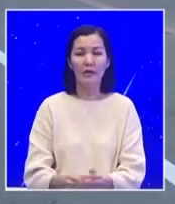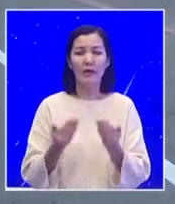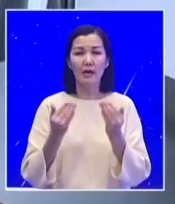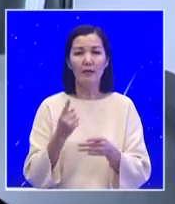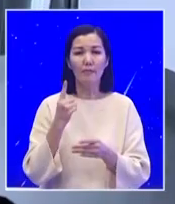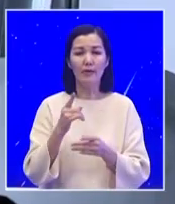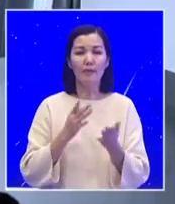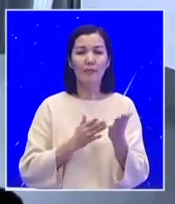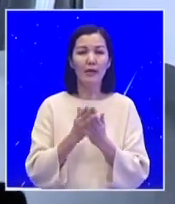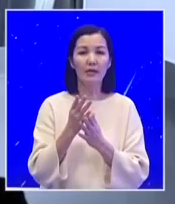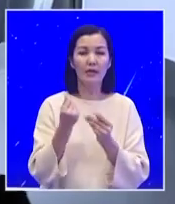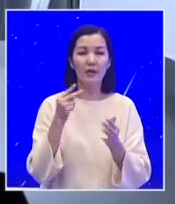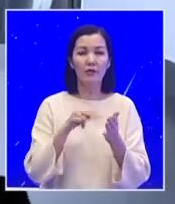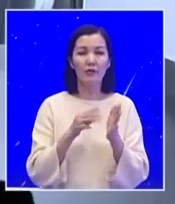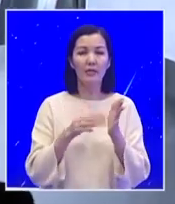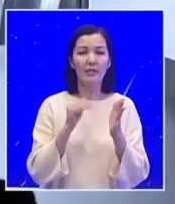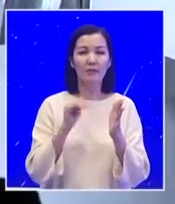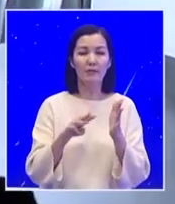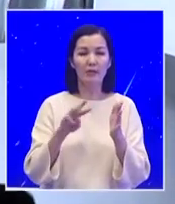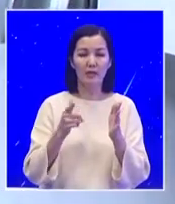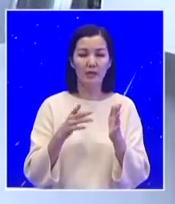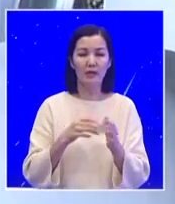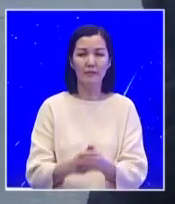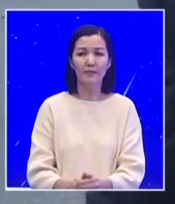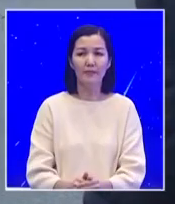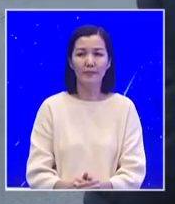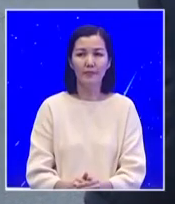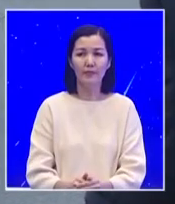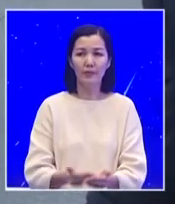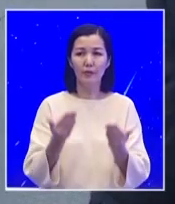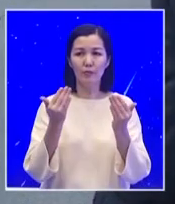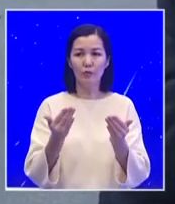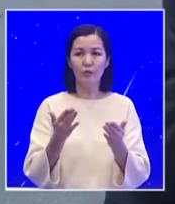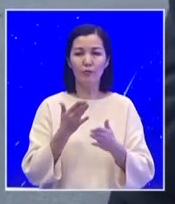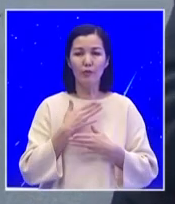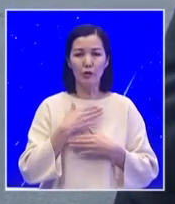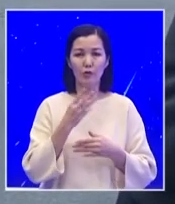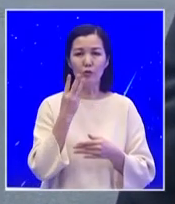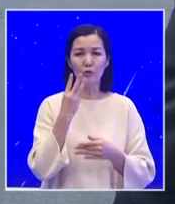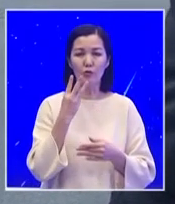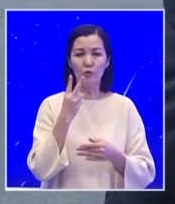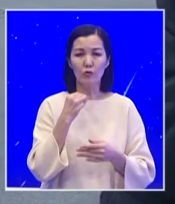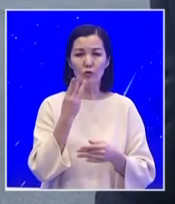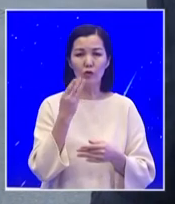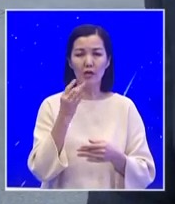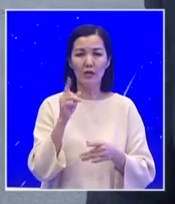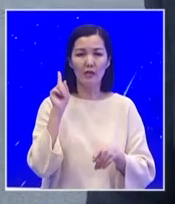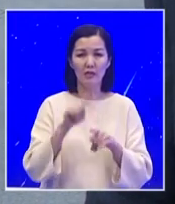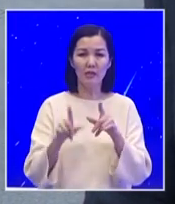бір бағыттағы билет құны 8000 теңгені құрайды. Бүгін мысалы мен Шаралда тығыз жұмыстарым